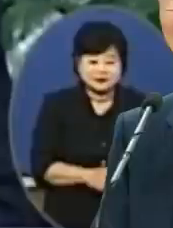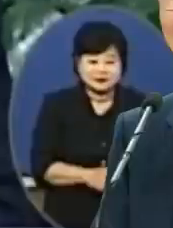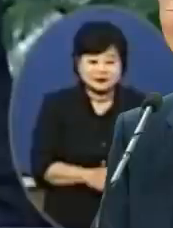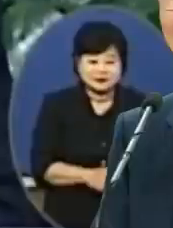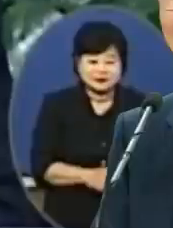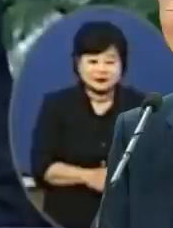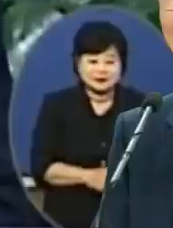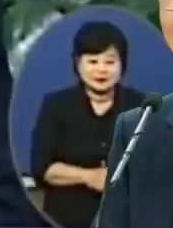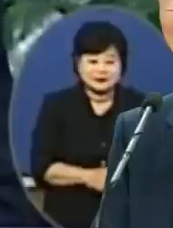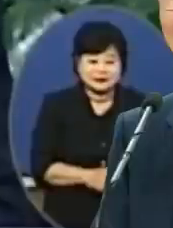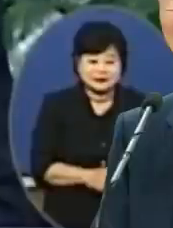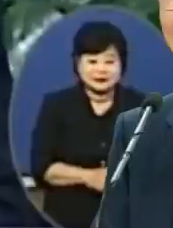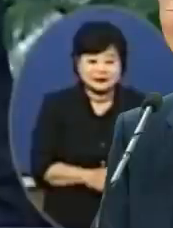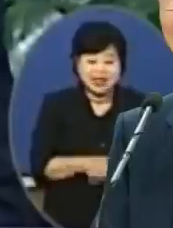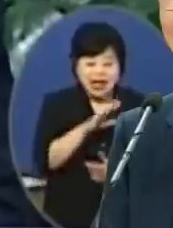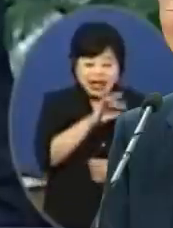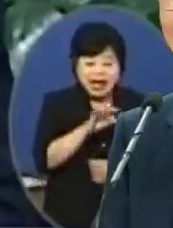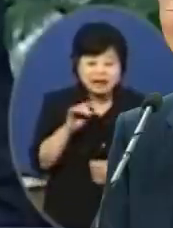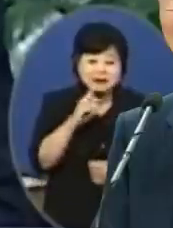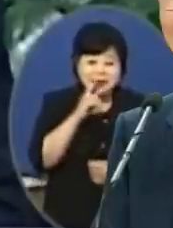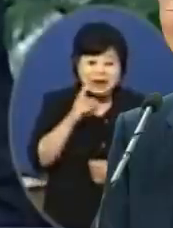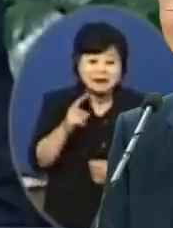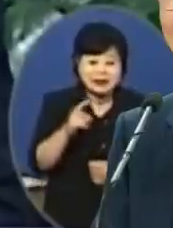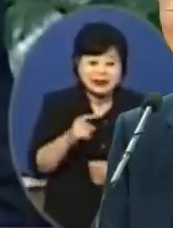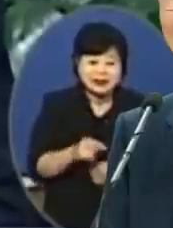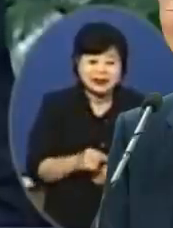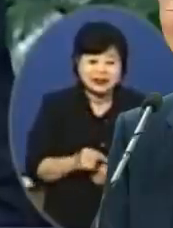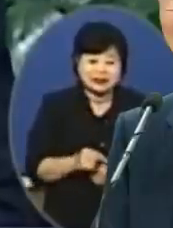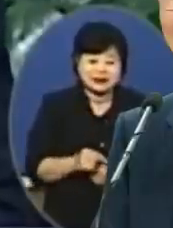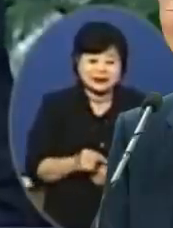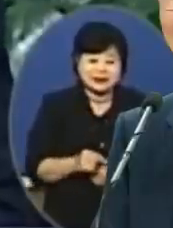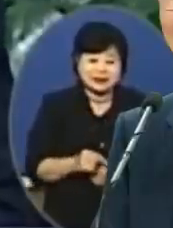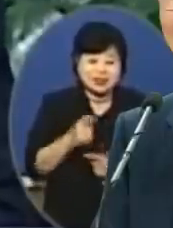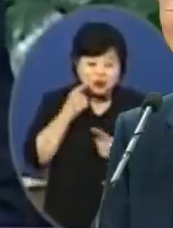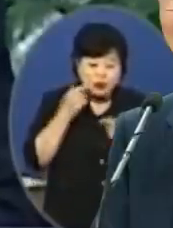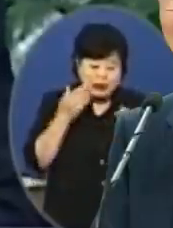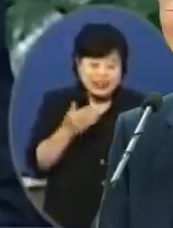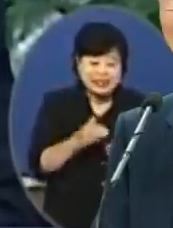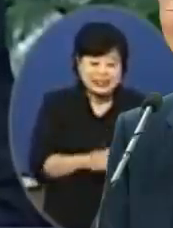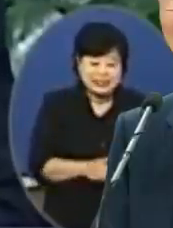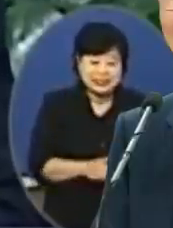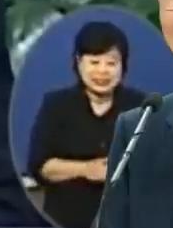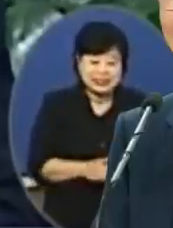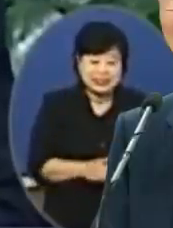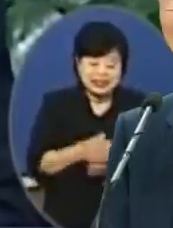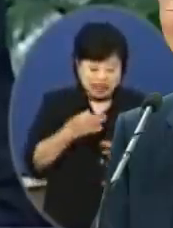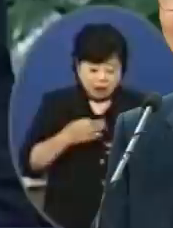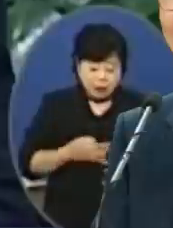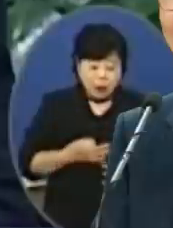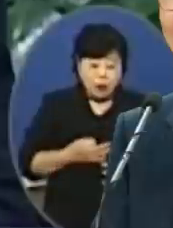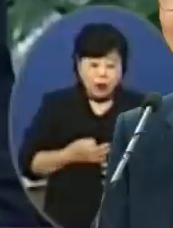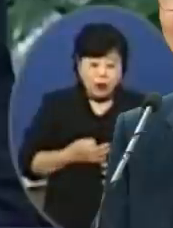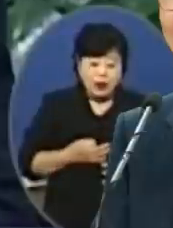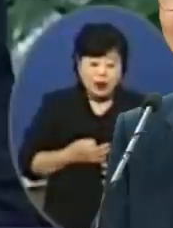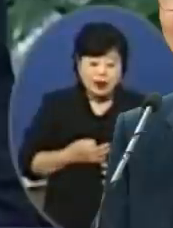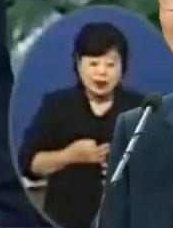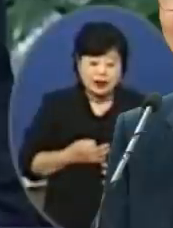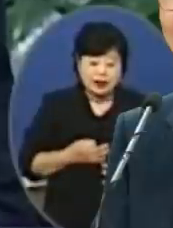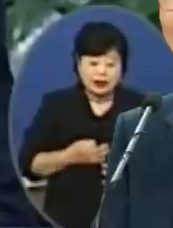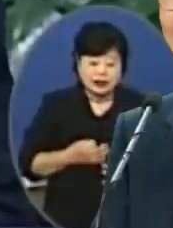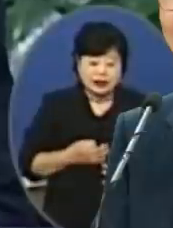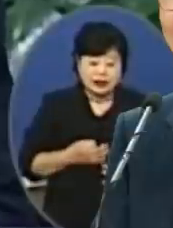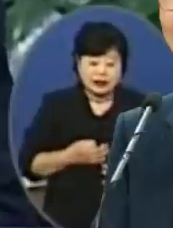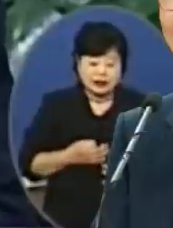제가 종종 그런 말을 합니다. 그분을 들고 조용히 네가 보기에는 모양 없지만은 하나님은